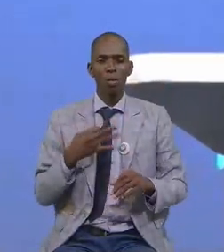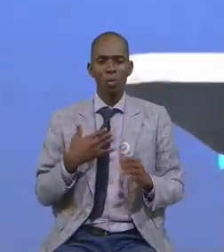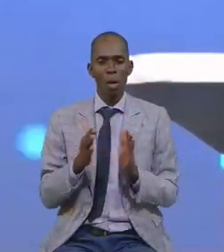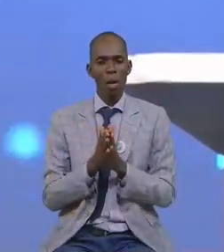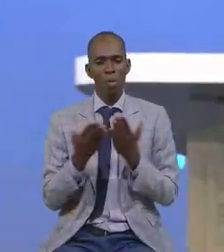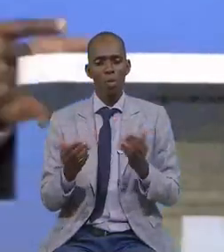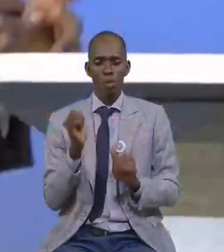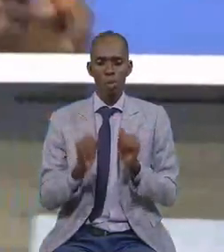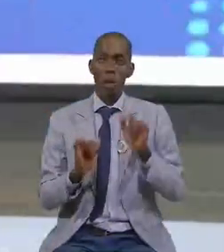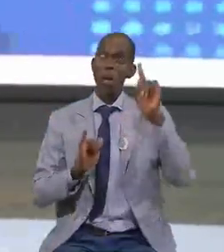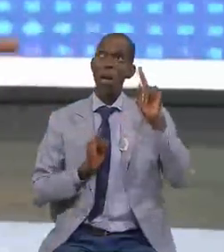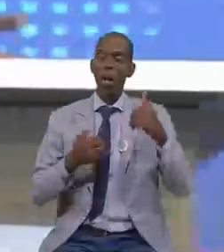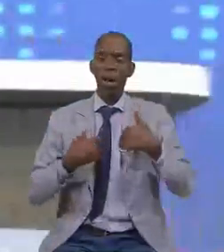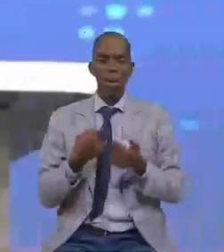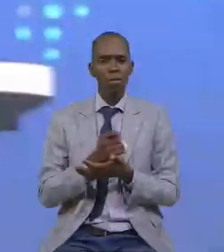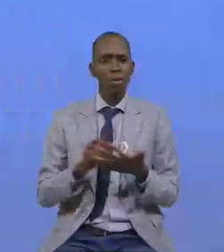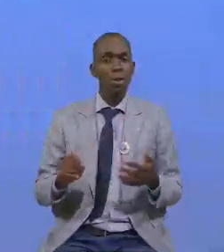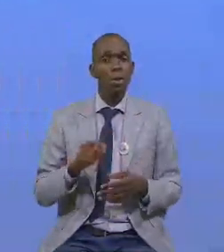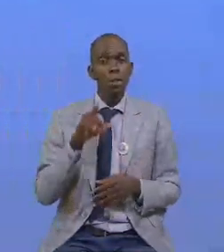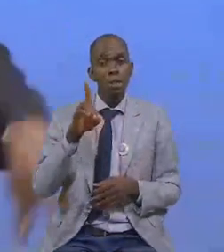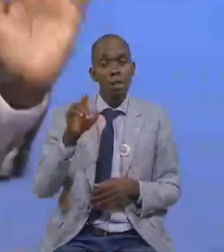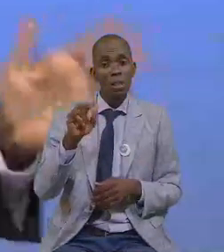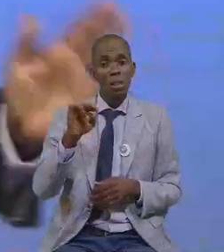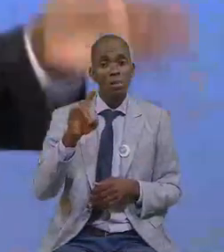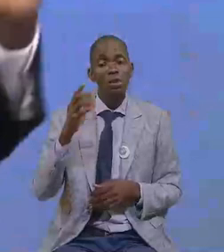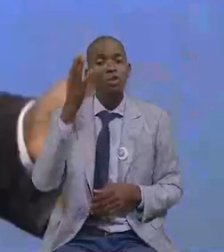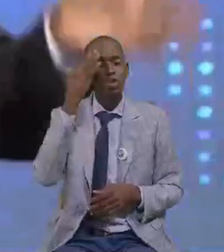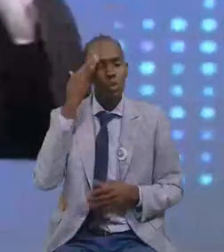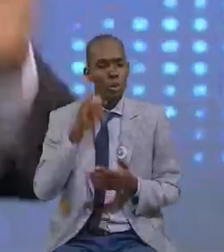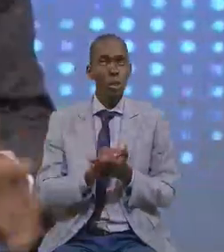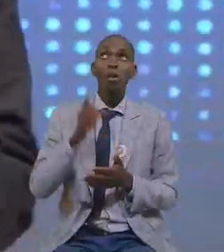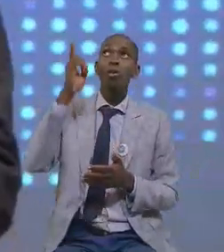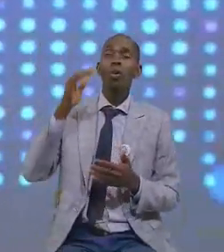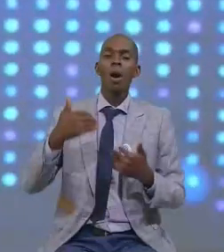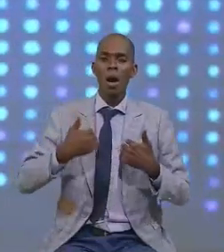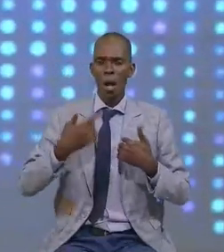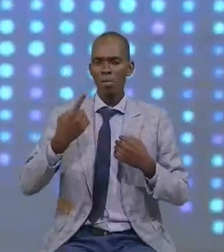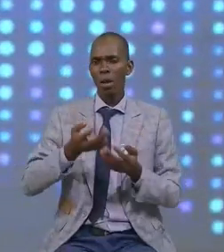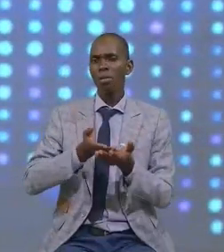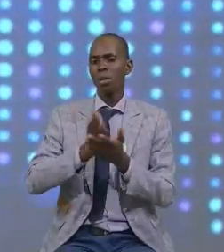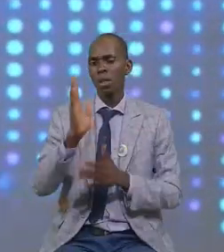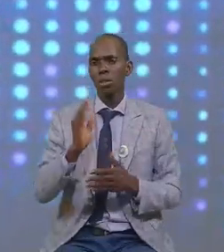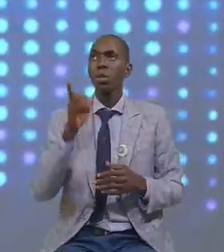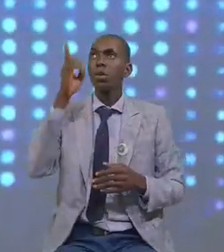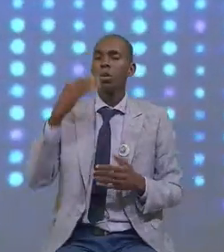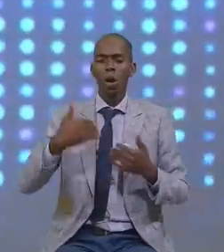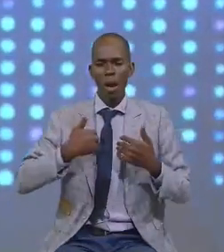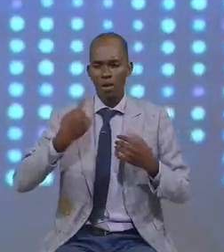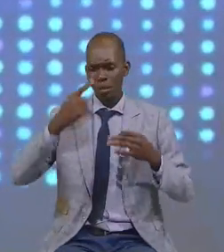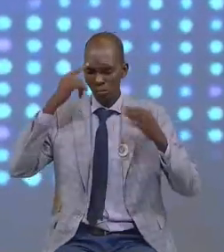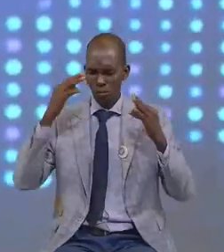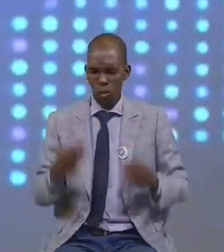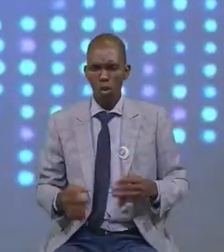écrit. Il savait que Dieu a le droit, que Dieu a pris la décision de